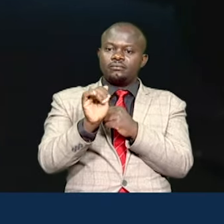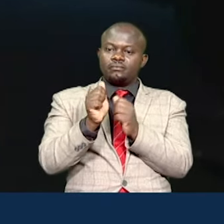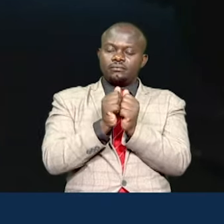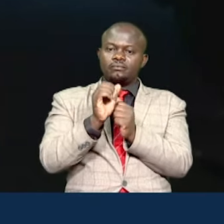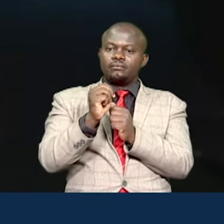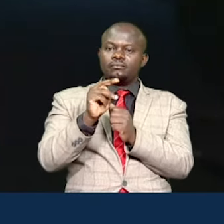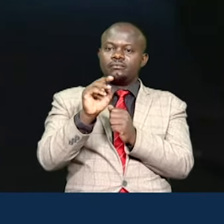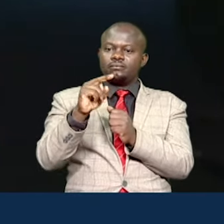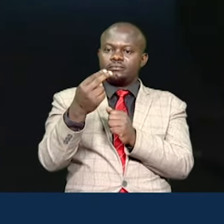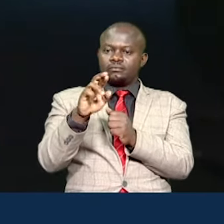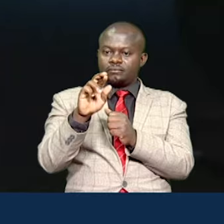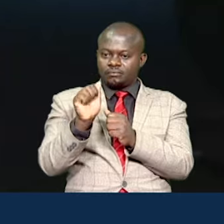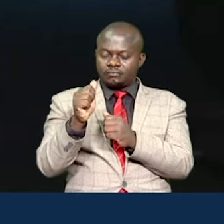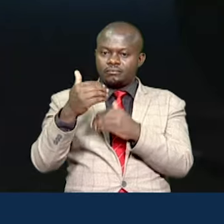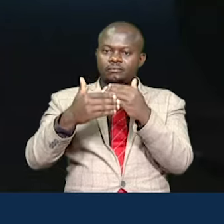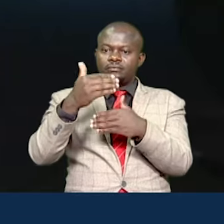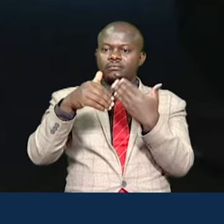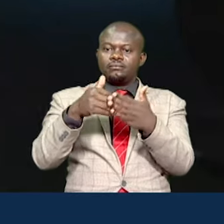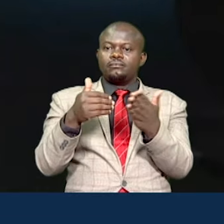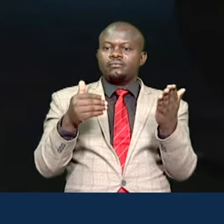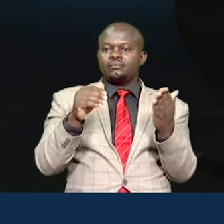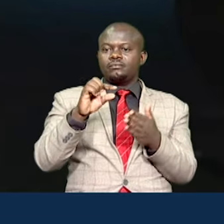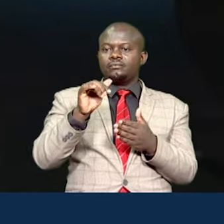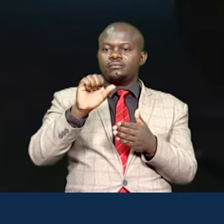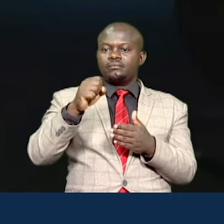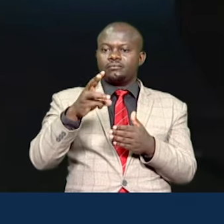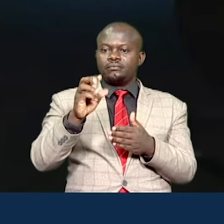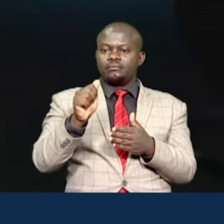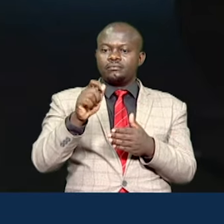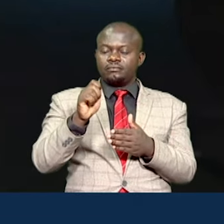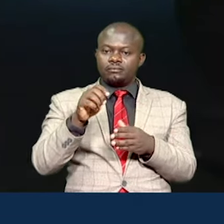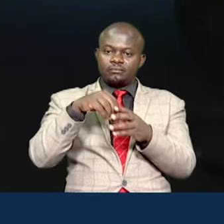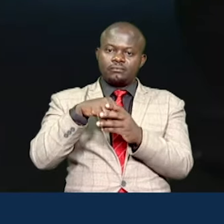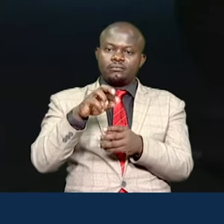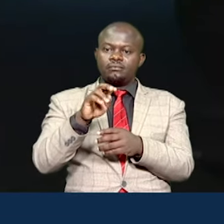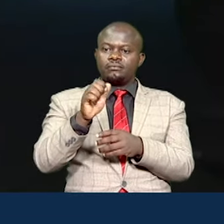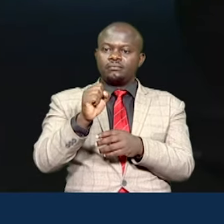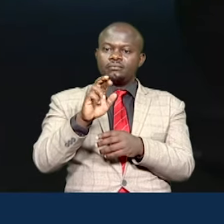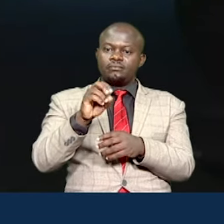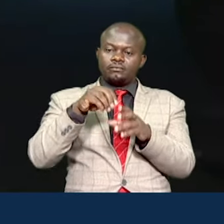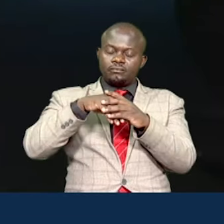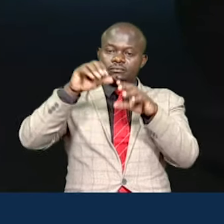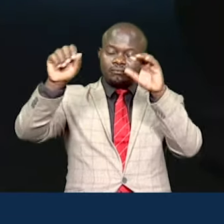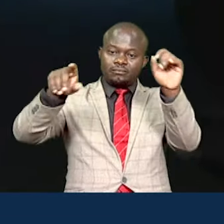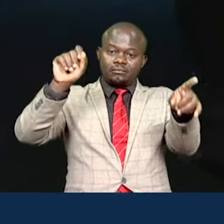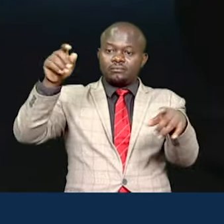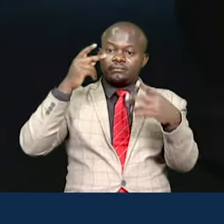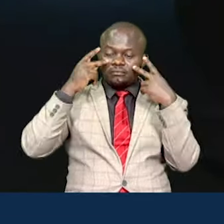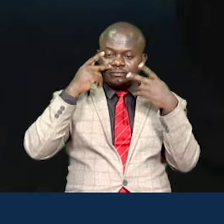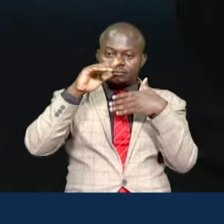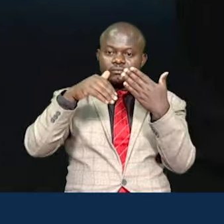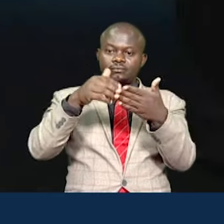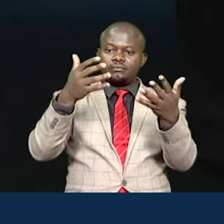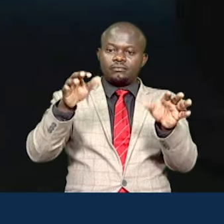na Murunda ni mu bice byegereye ishyamba rya Gishwati na Mukura muri za Rutsiro hirya mu cyaro mu misozi ubona bose barangije